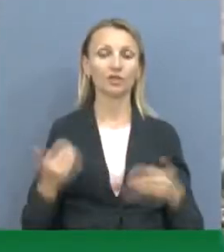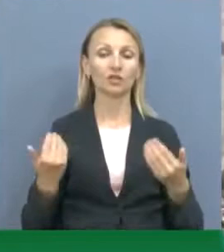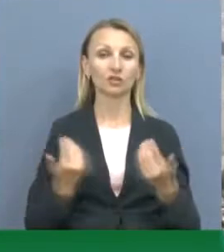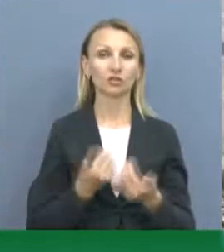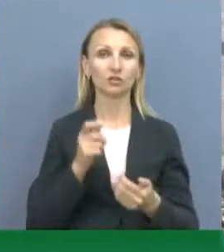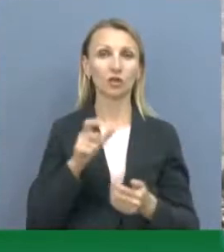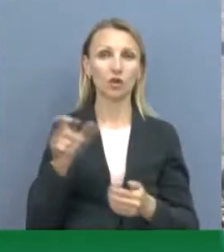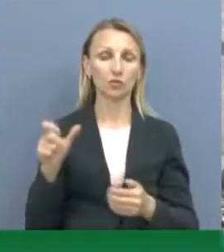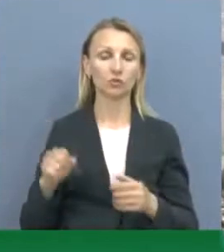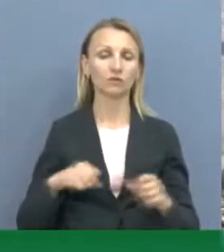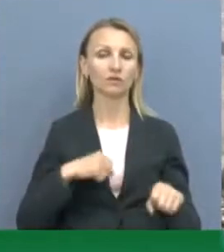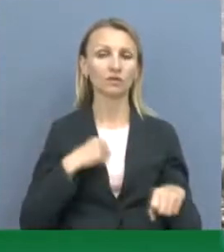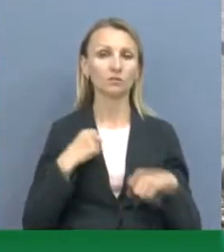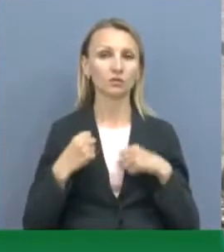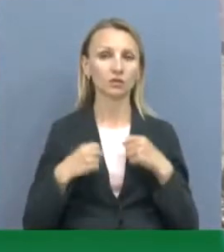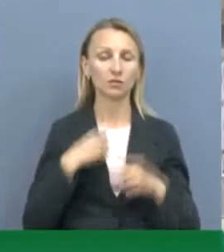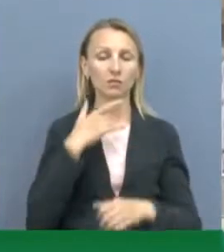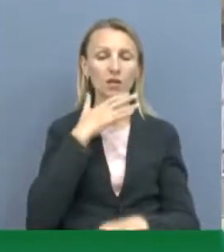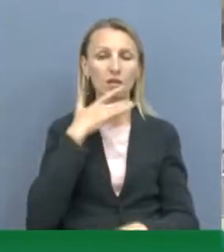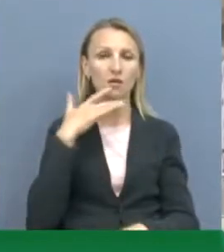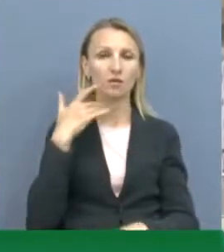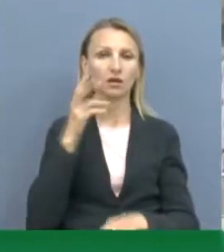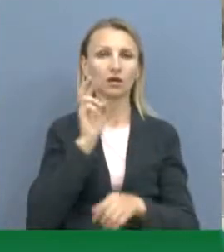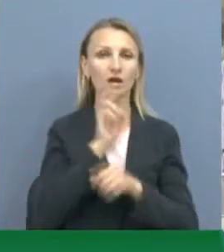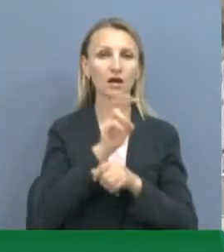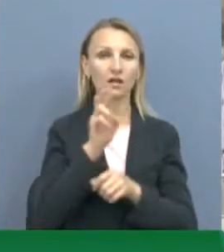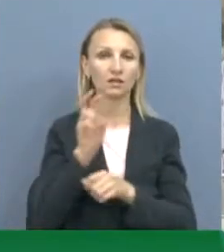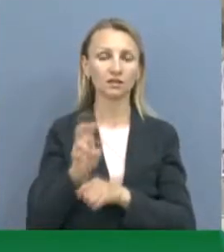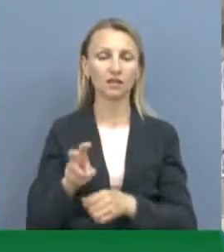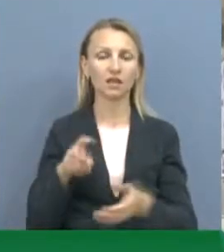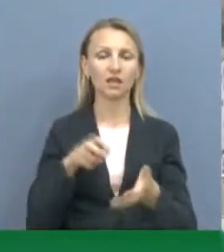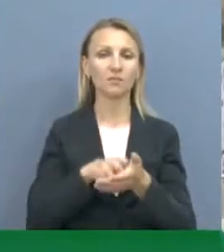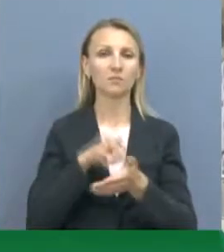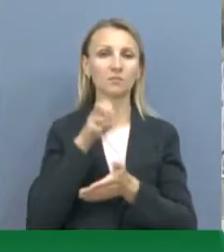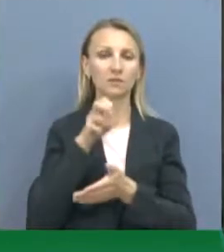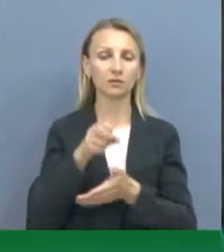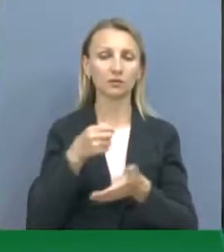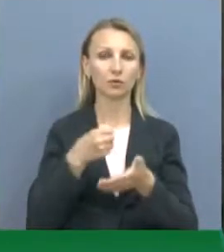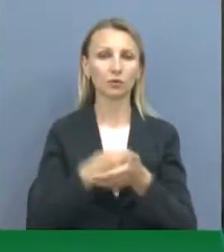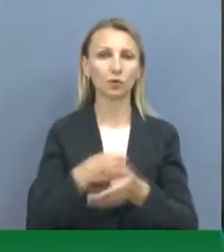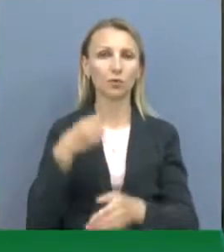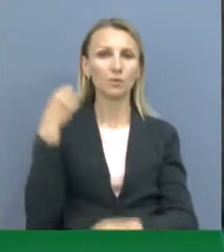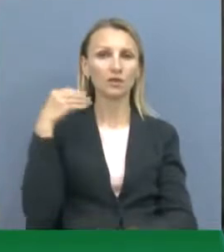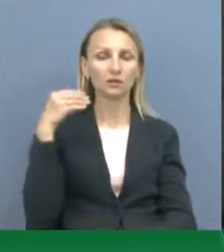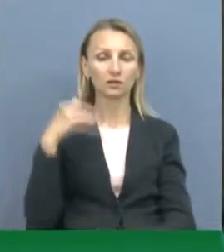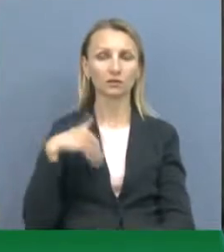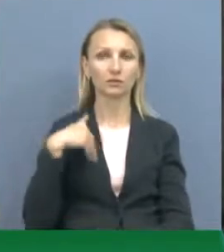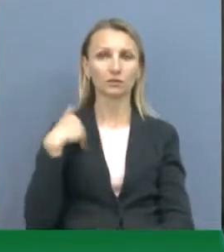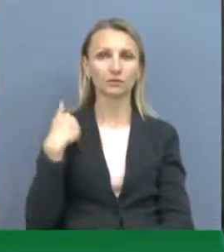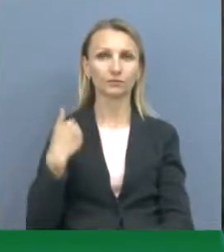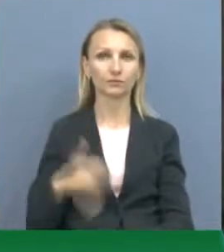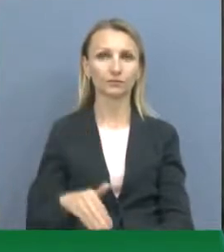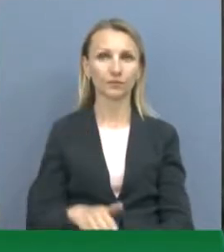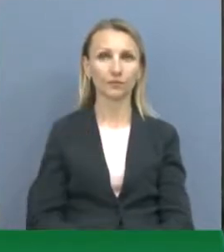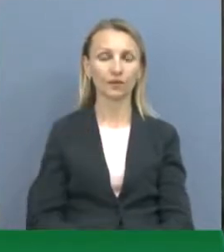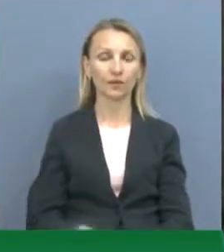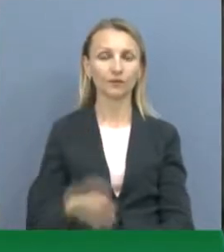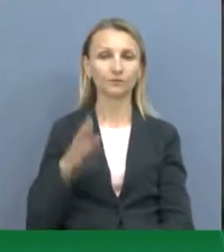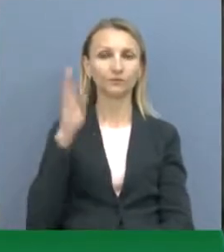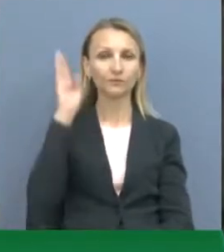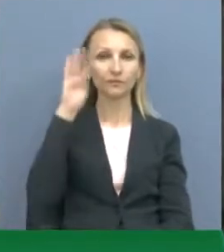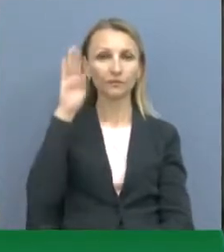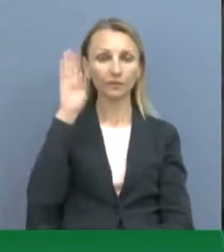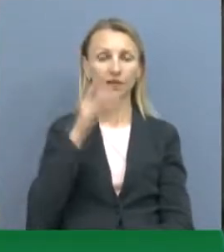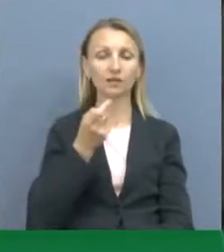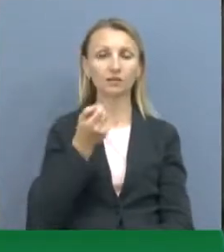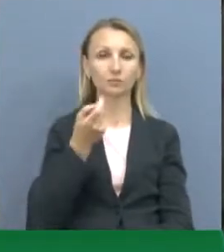Венеции сетуют, сколько было инстанций, запросов, писем вплоть до президента. Вот вода немного в подполье ушла только сейчас,